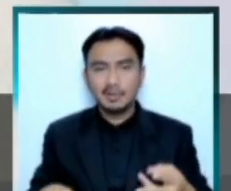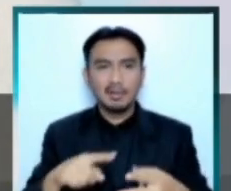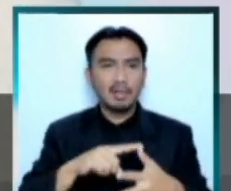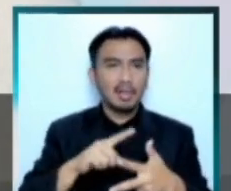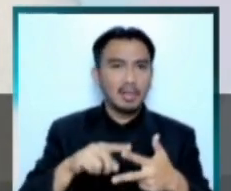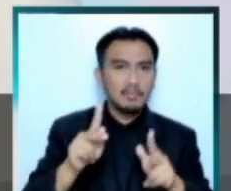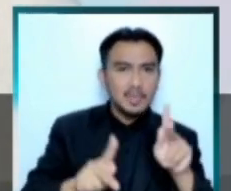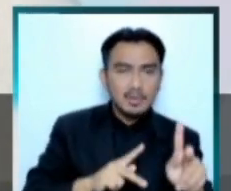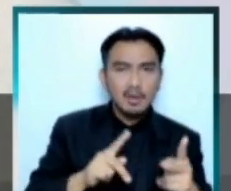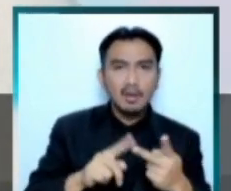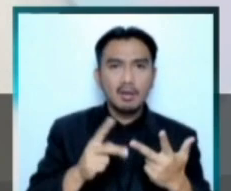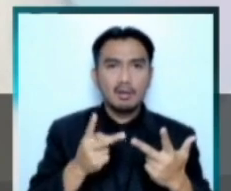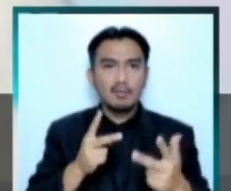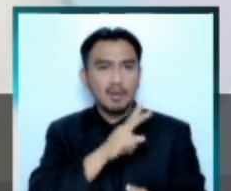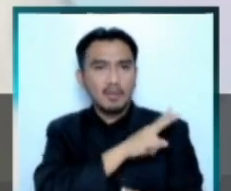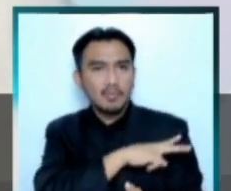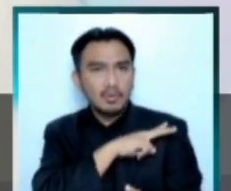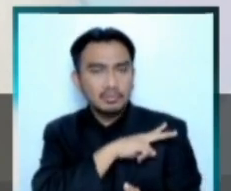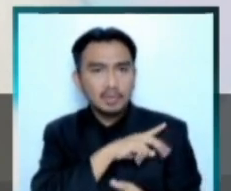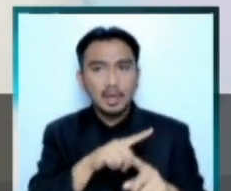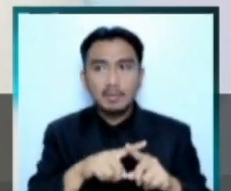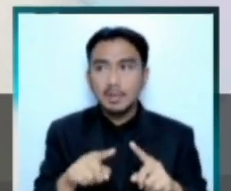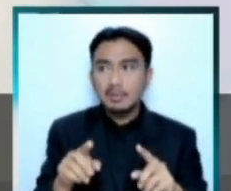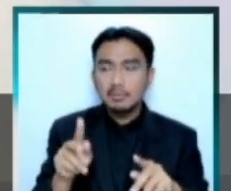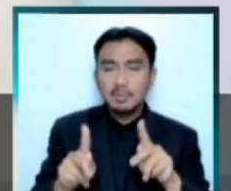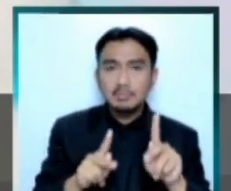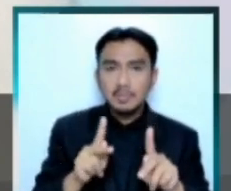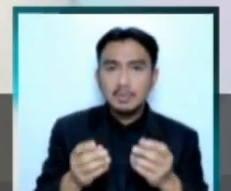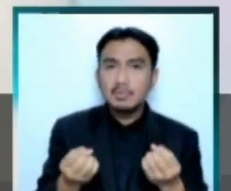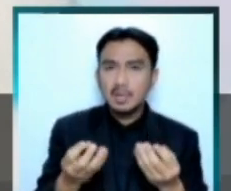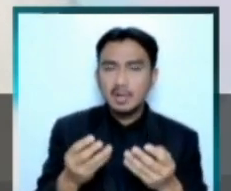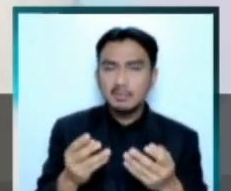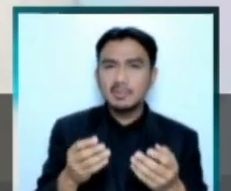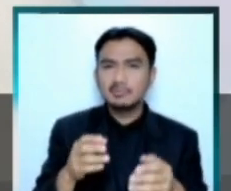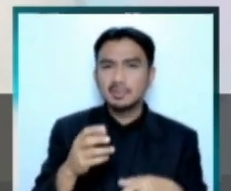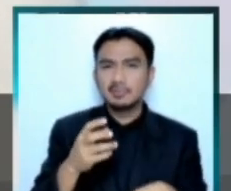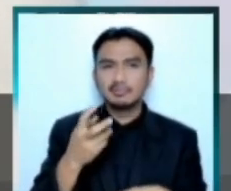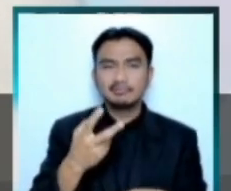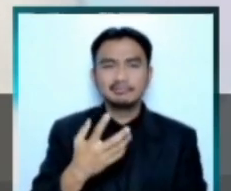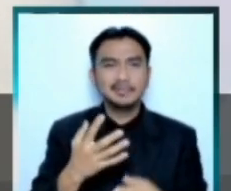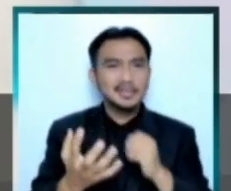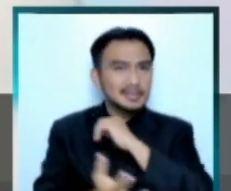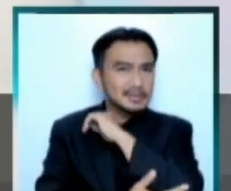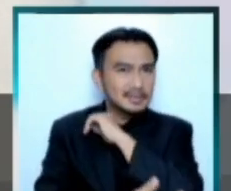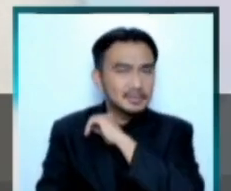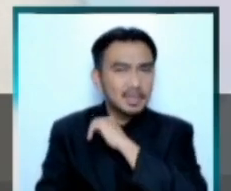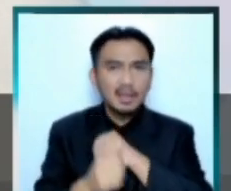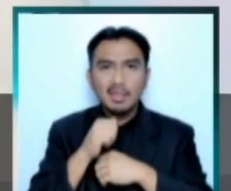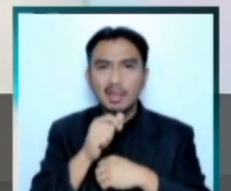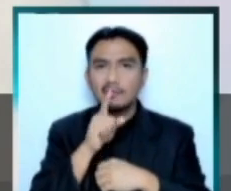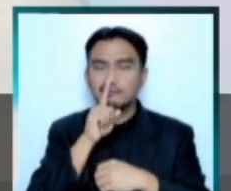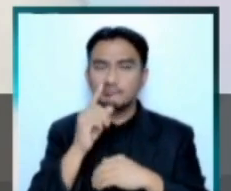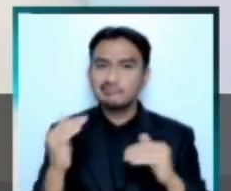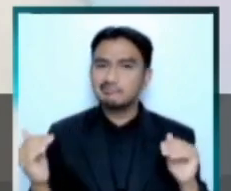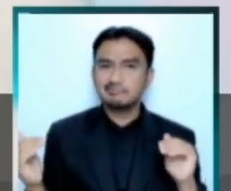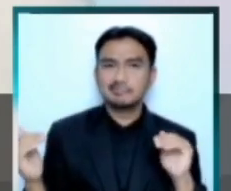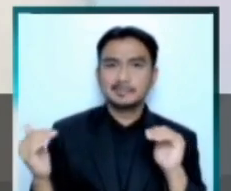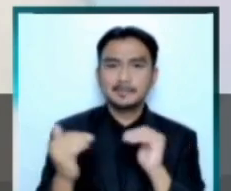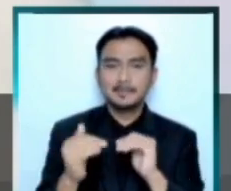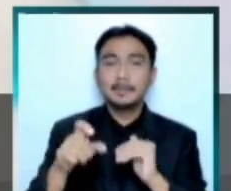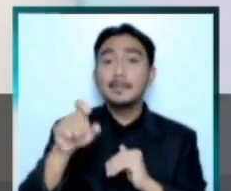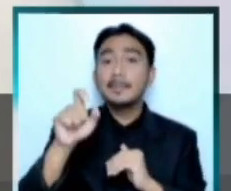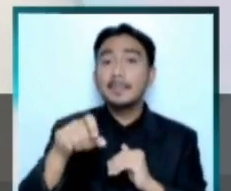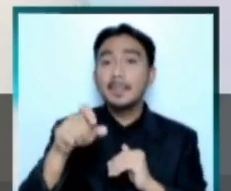pa rin sa atin ang mahirap. Hindi po ito makatarungan, hindi po ito tama, at dapat po ito ay mabigyan